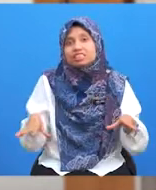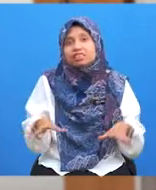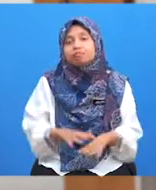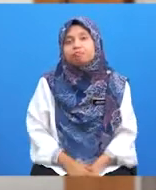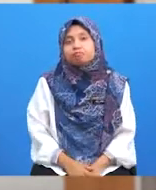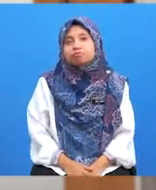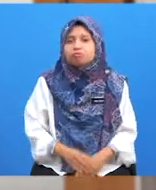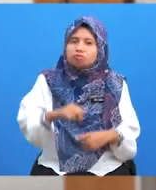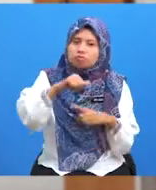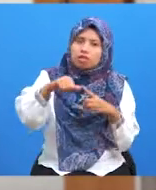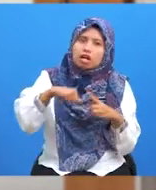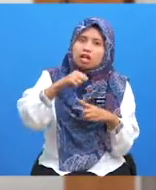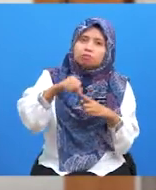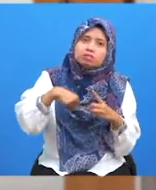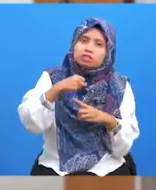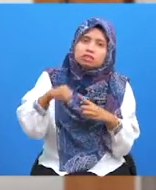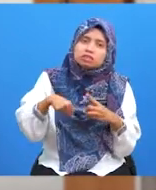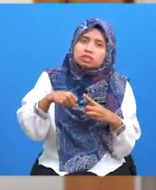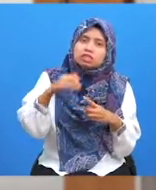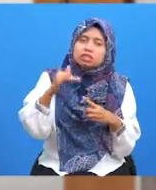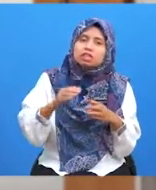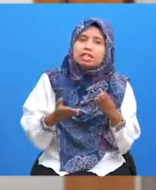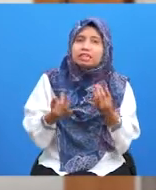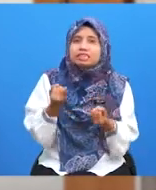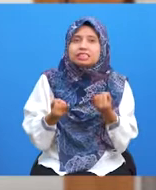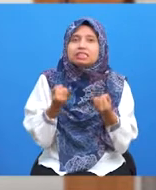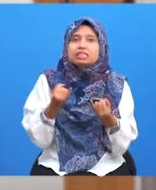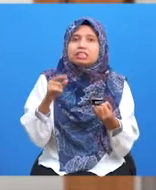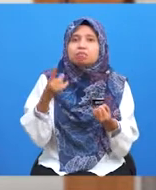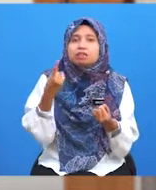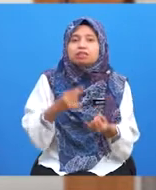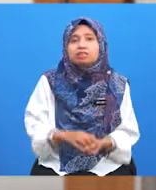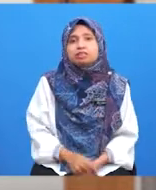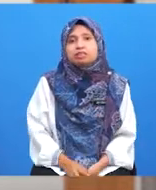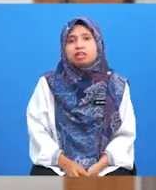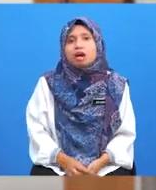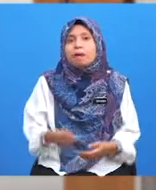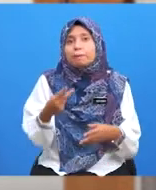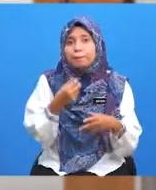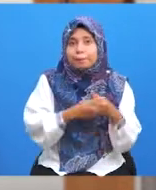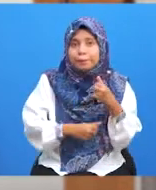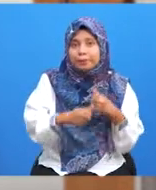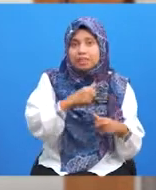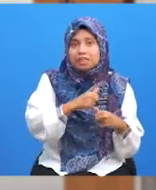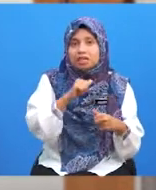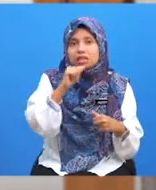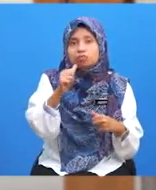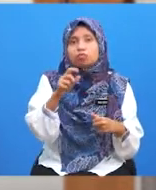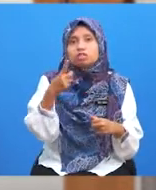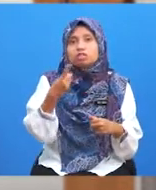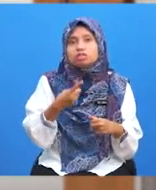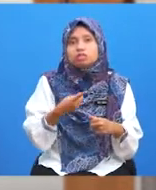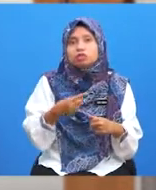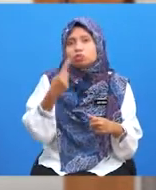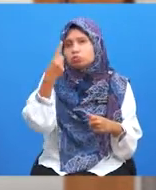alam sekitar yang seimbang memastikan kesejahteraan kehidupan dicapai Hai perniagaan bukan saja perlu